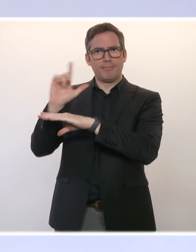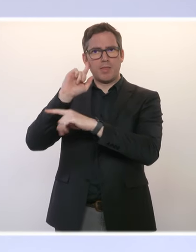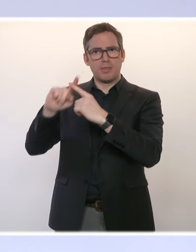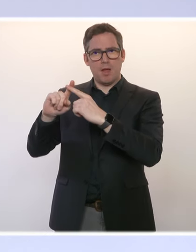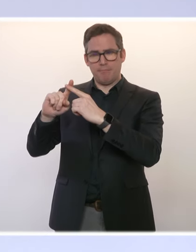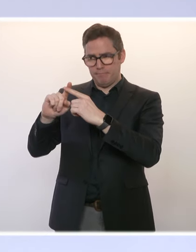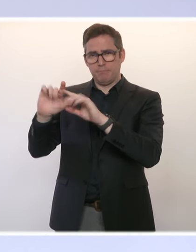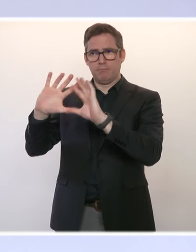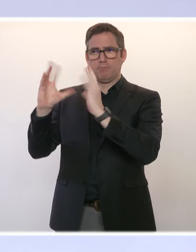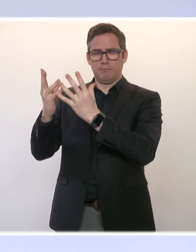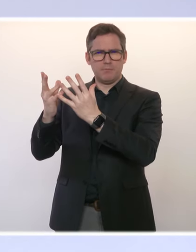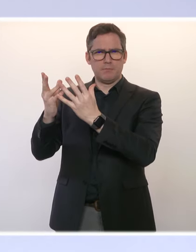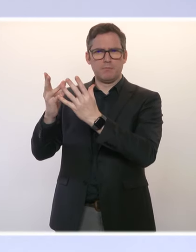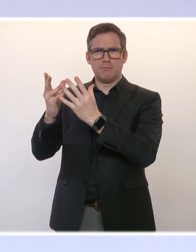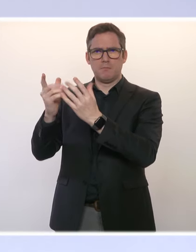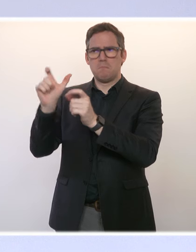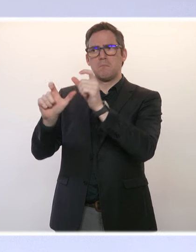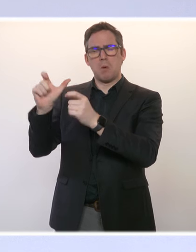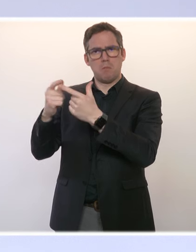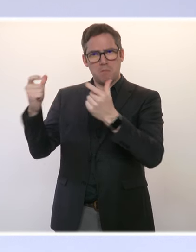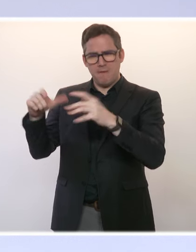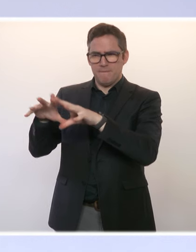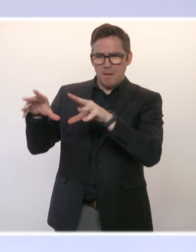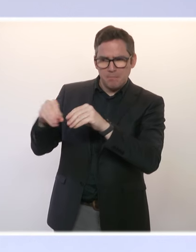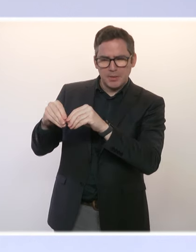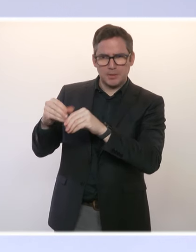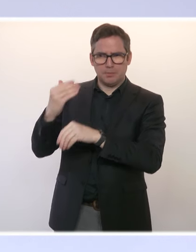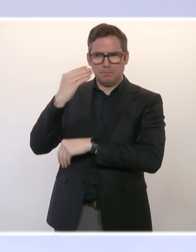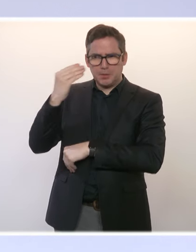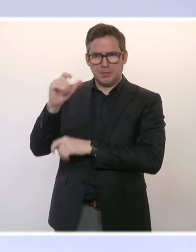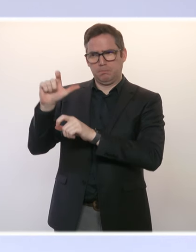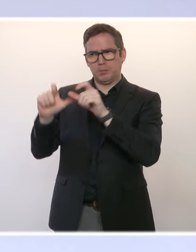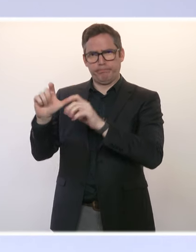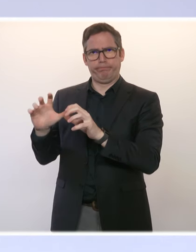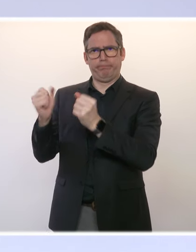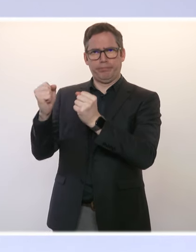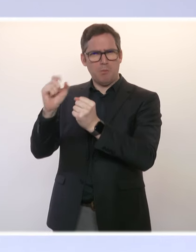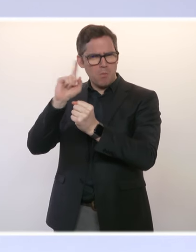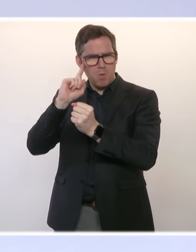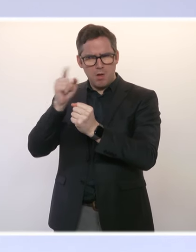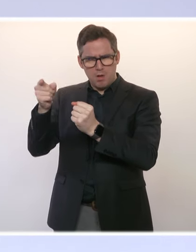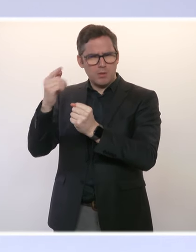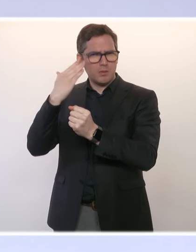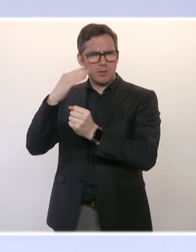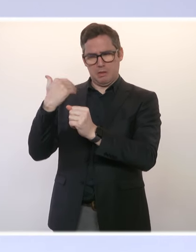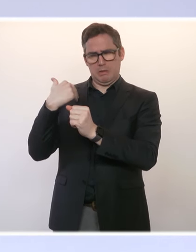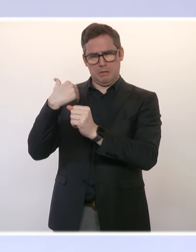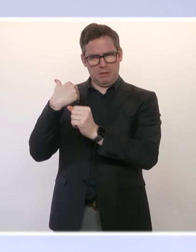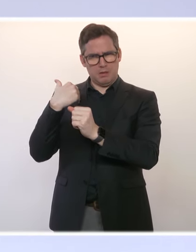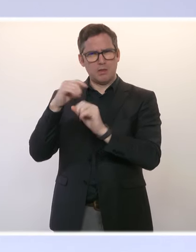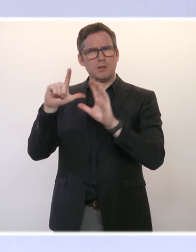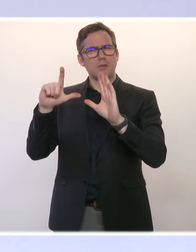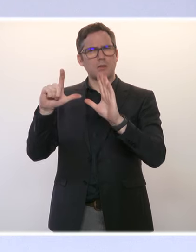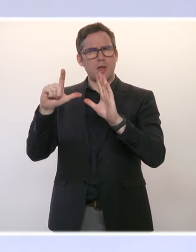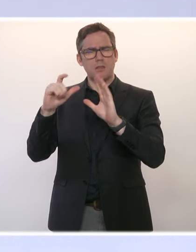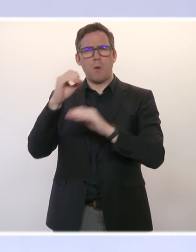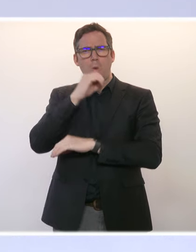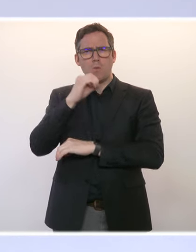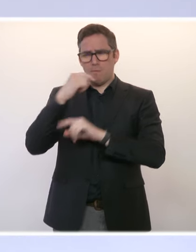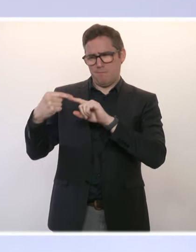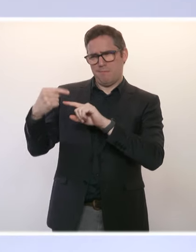des familles et des personnalités qualifiées, pour l'hommage suite aux attentats terroristes du 7